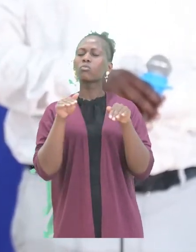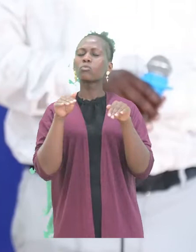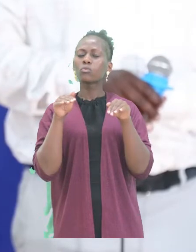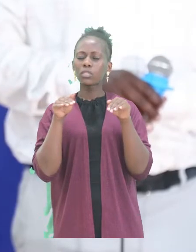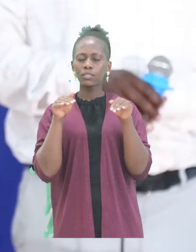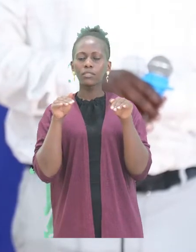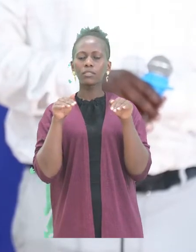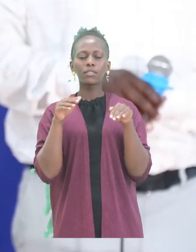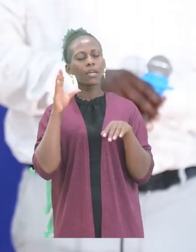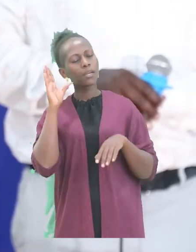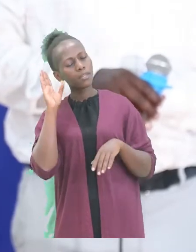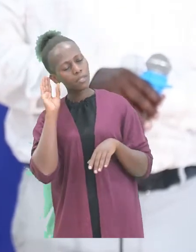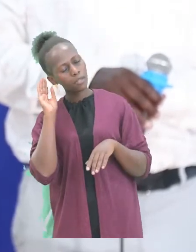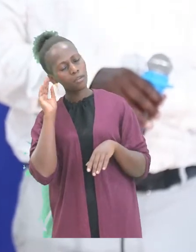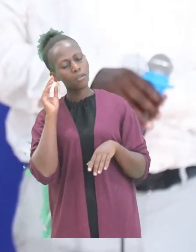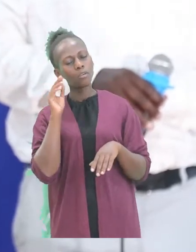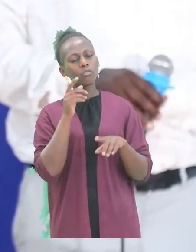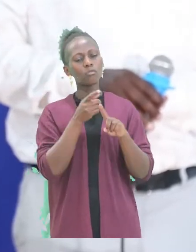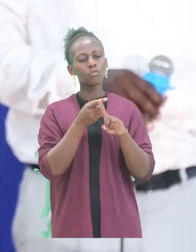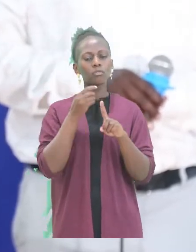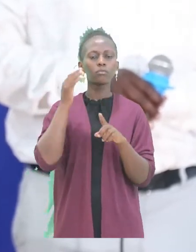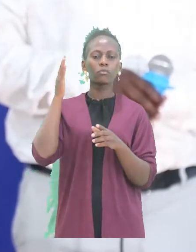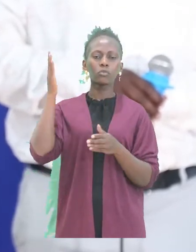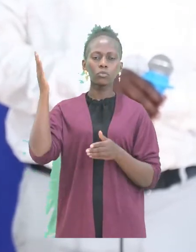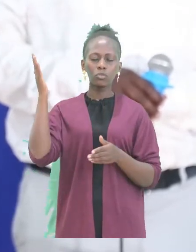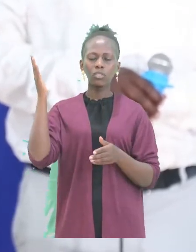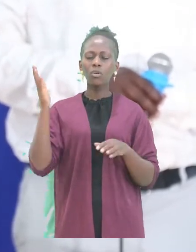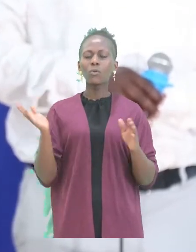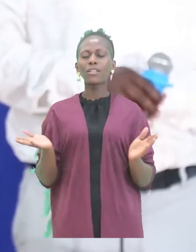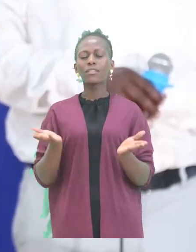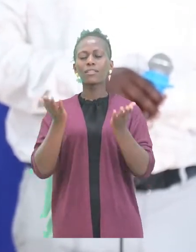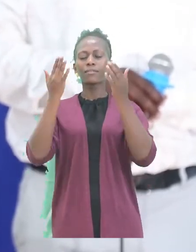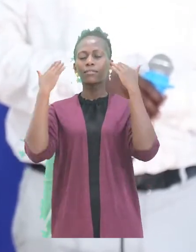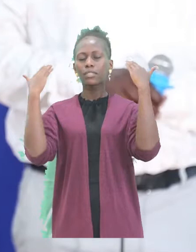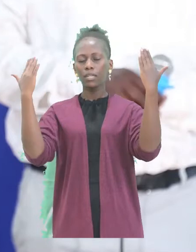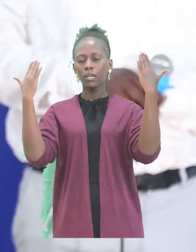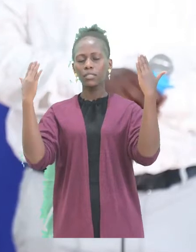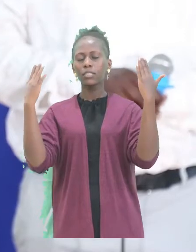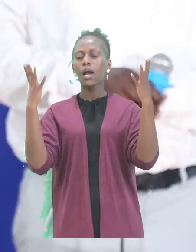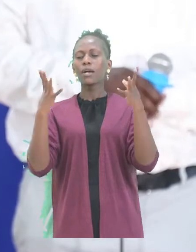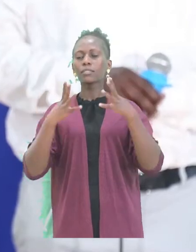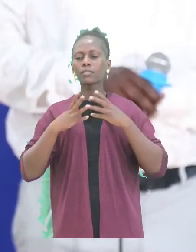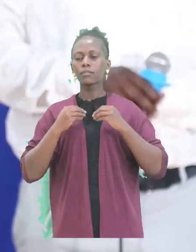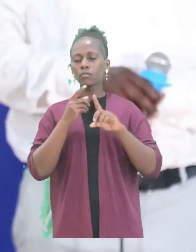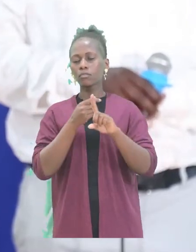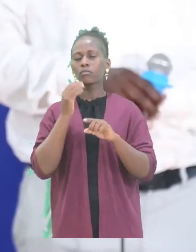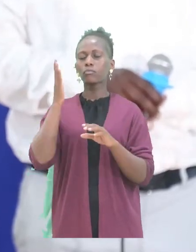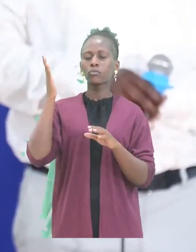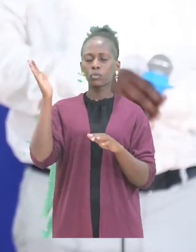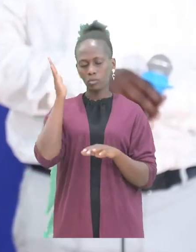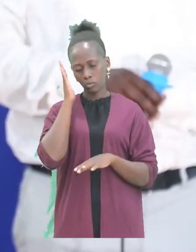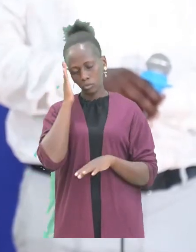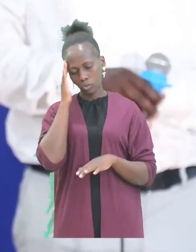Baba kusikia kutoka kwako. Tunanyosha mikono yetu kupokea kutoka kwako mfalme, tukijua